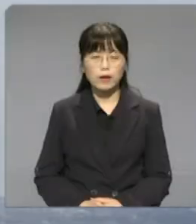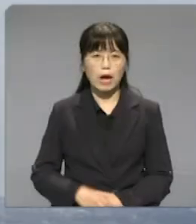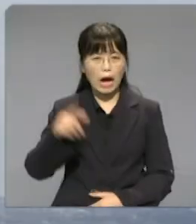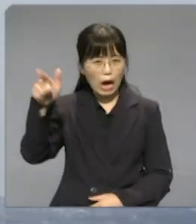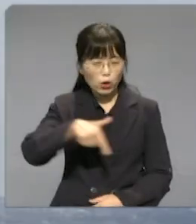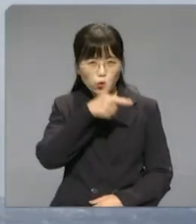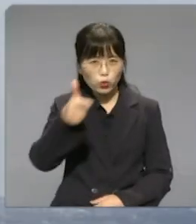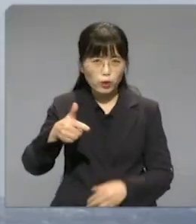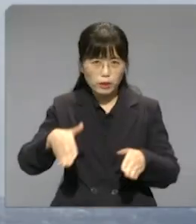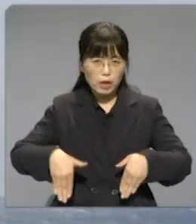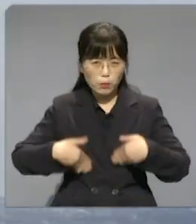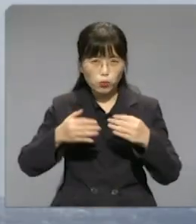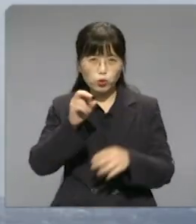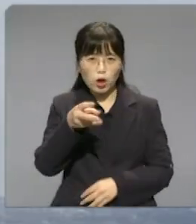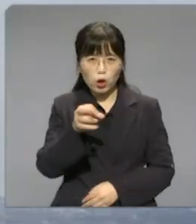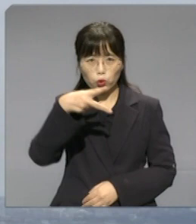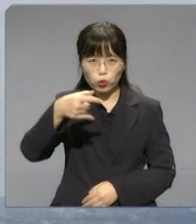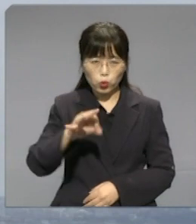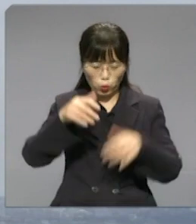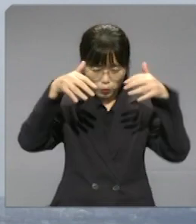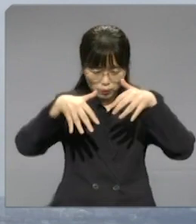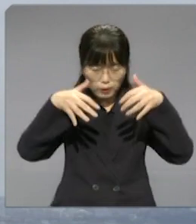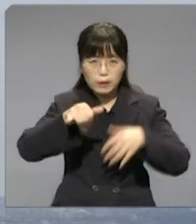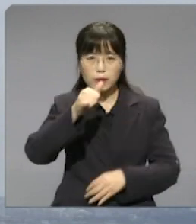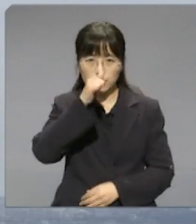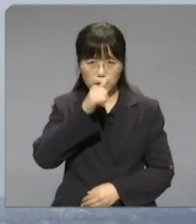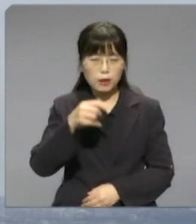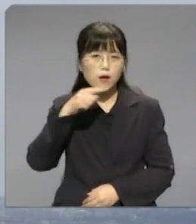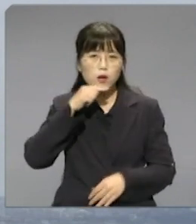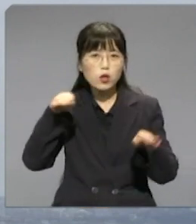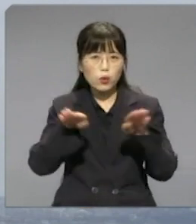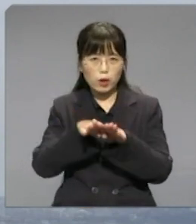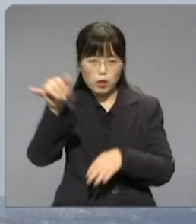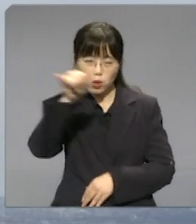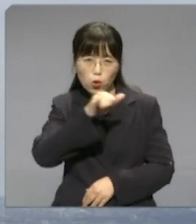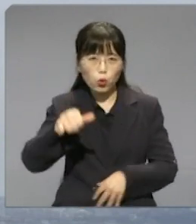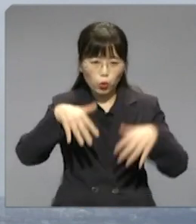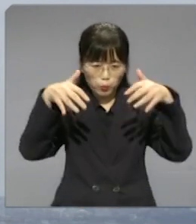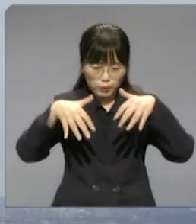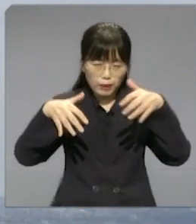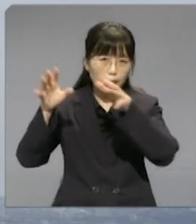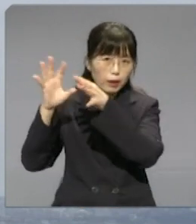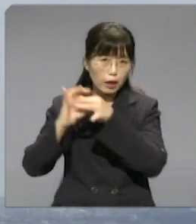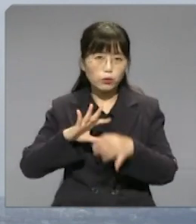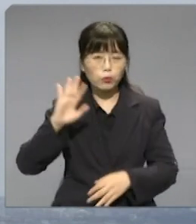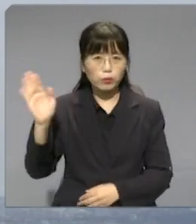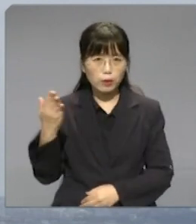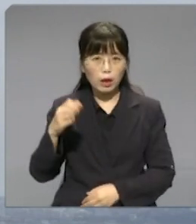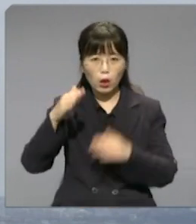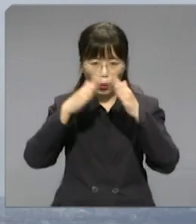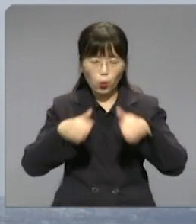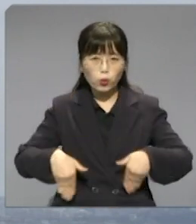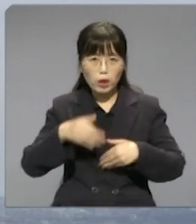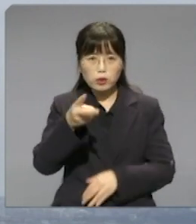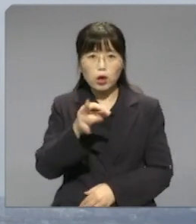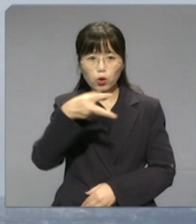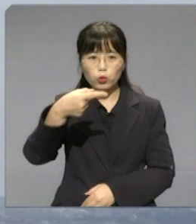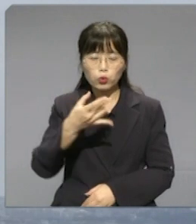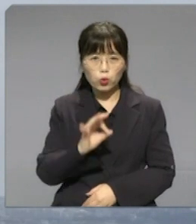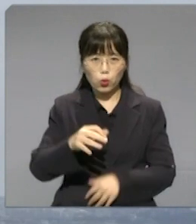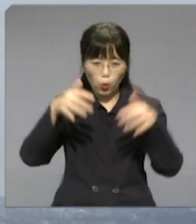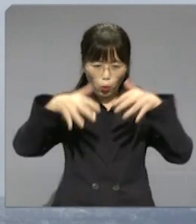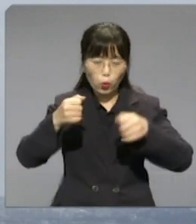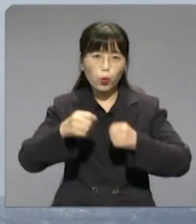종일 남부와 영동을 중심으로 비가 내리고 있는데요. 일요일까지 전국적으로 비가 이어지겠습니다. 호남과 영동에는 호우